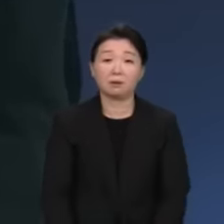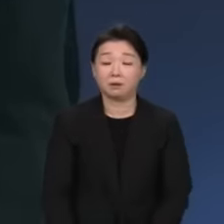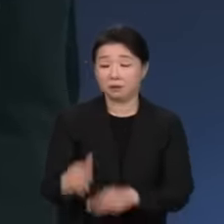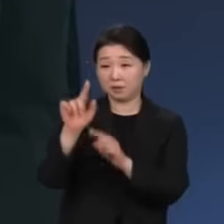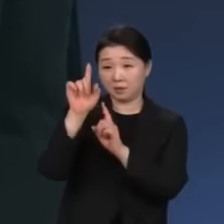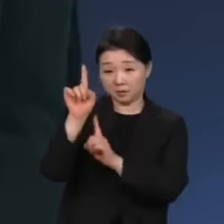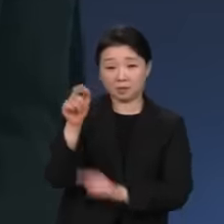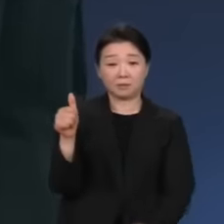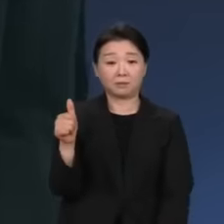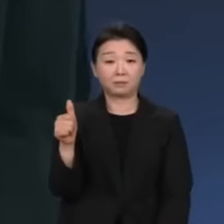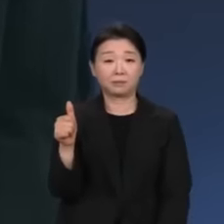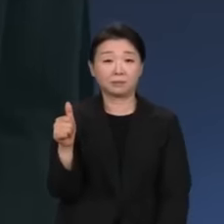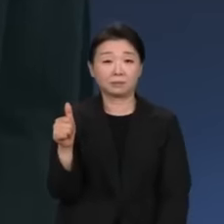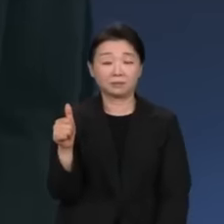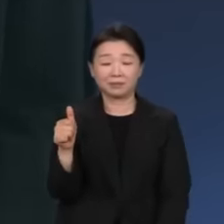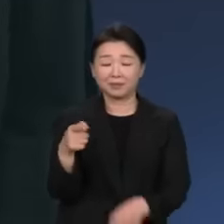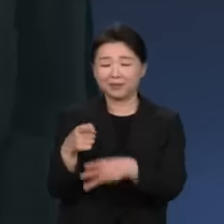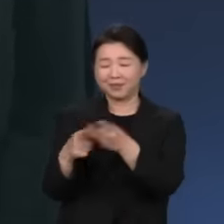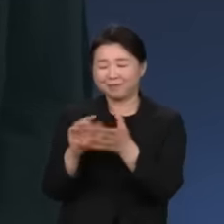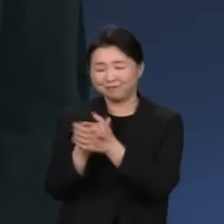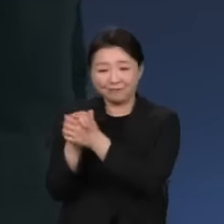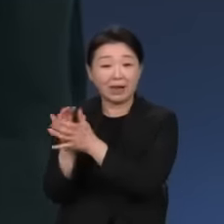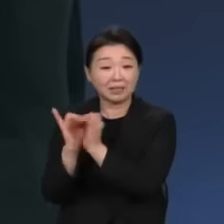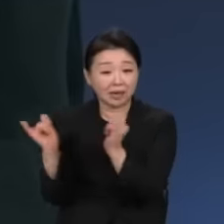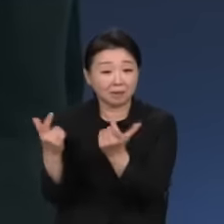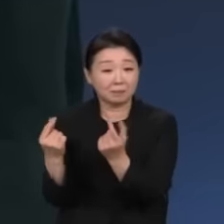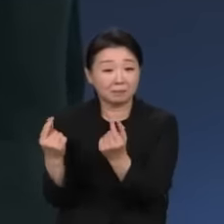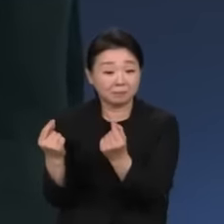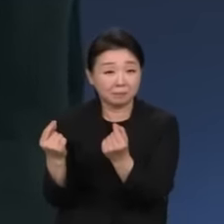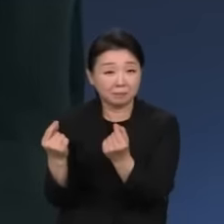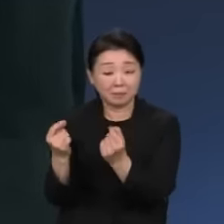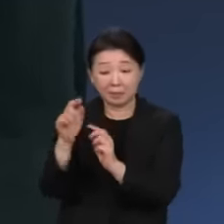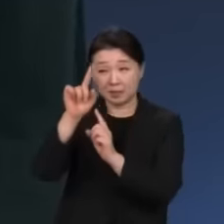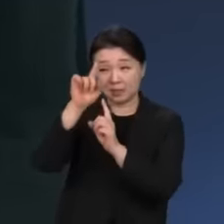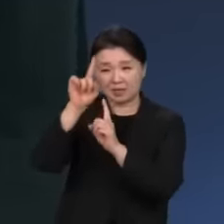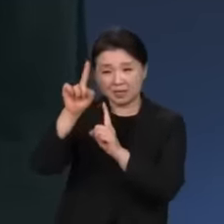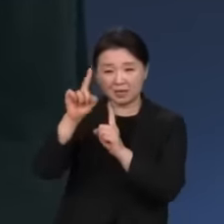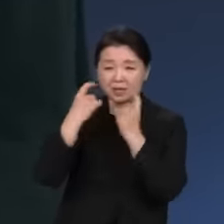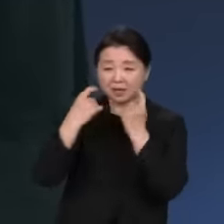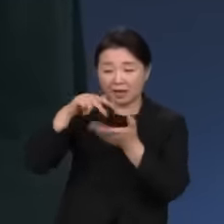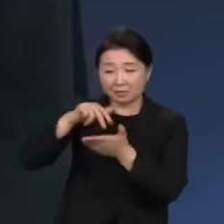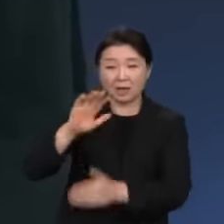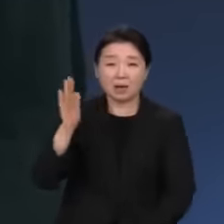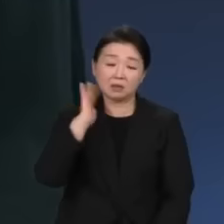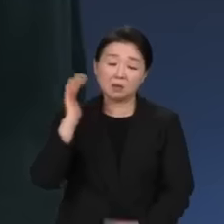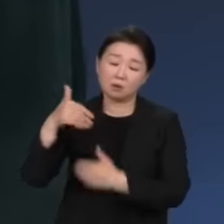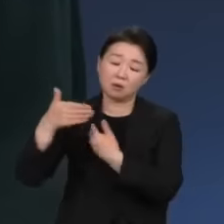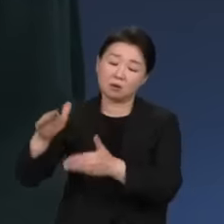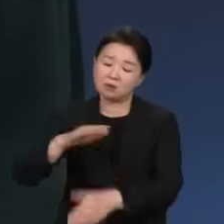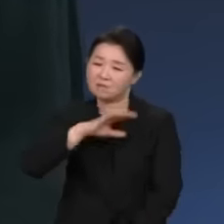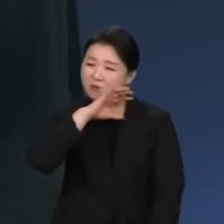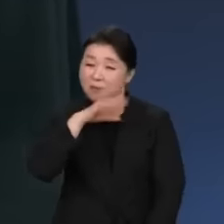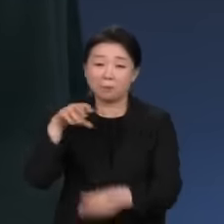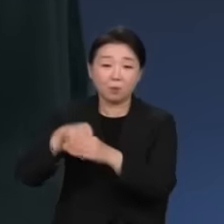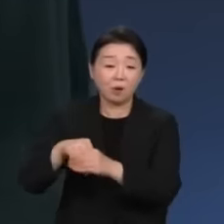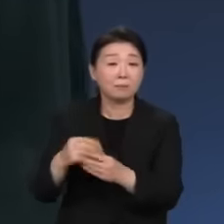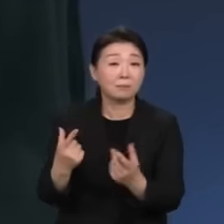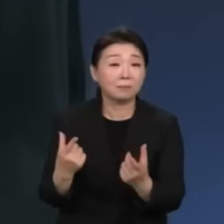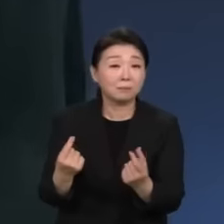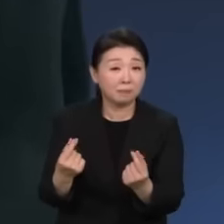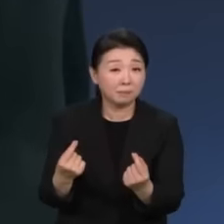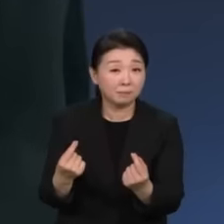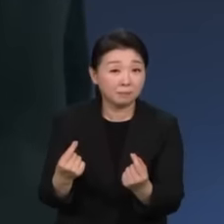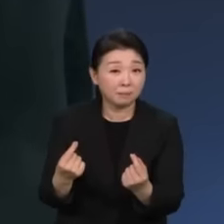의원이 아무래도 이 친윤 핵심으로 꼽히기 때문에 이 의원 개인을 넘어서 대통령실의 불만이 반영된 거 아니냐는 해석도